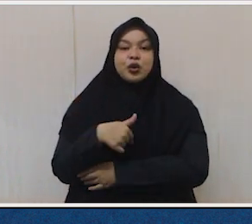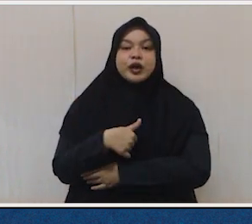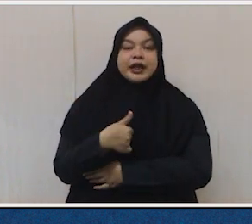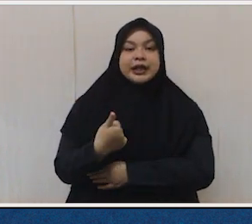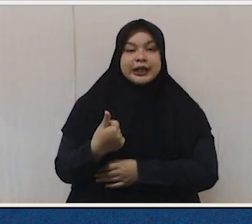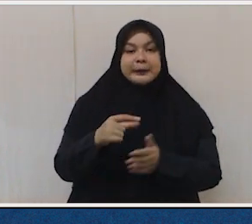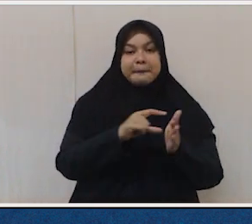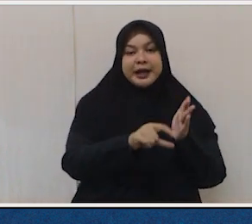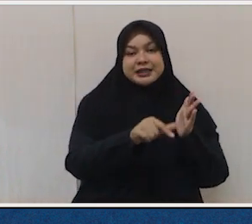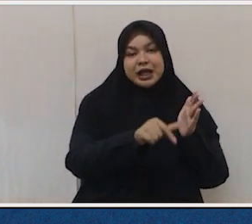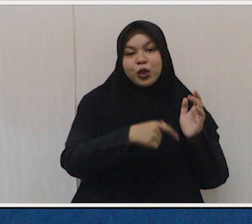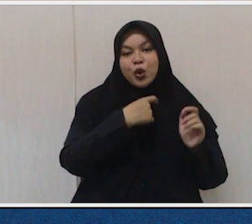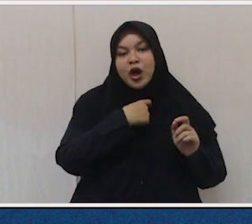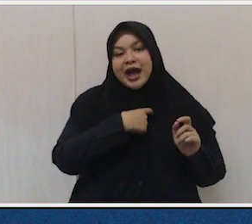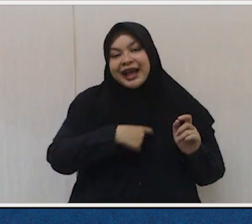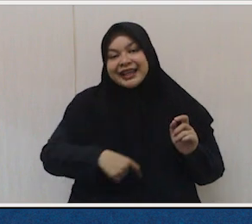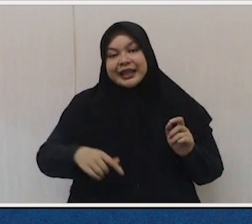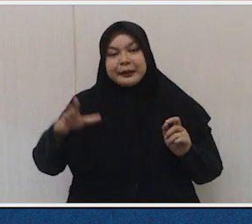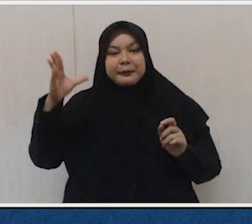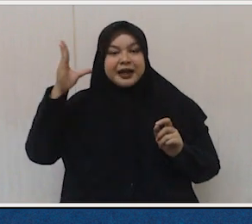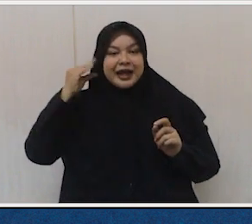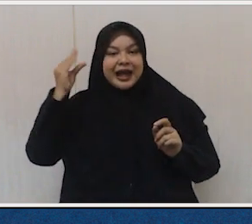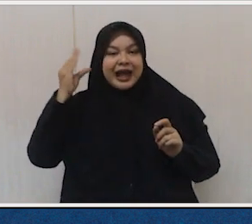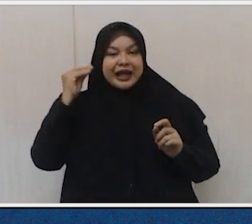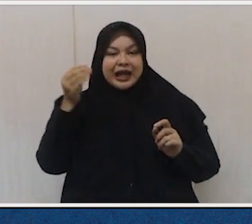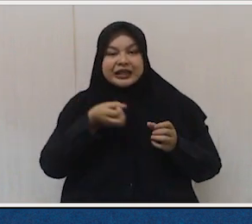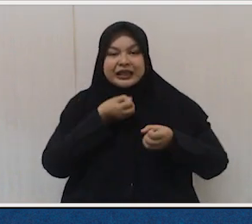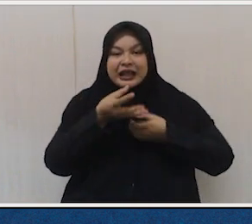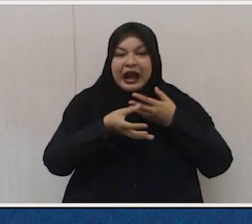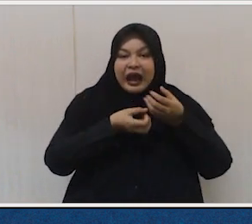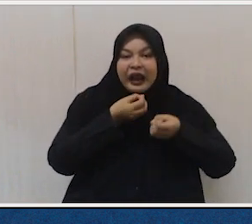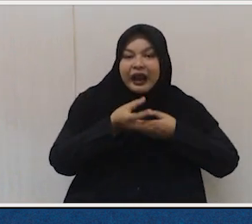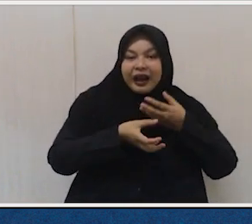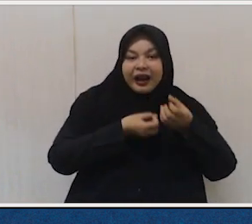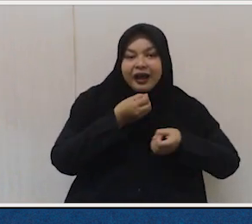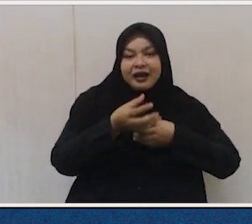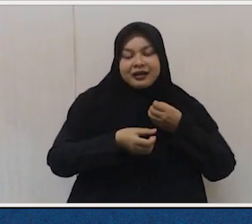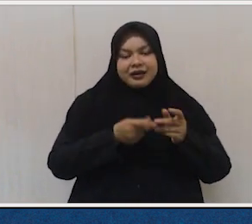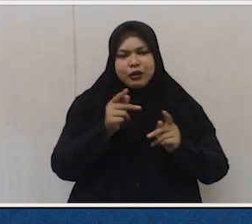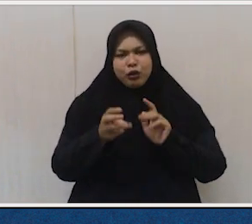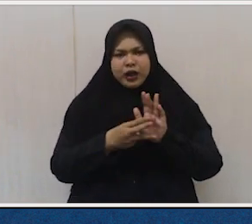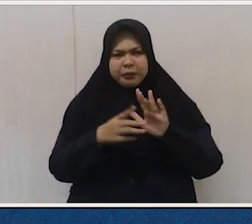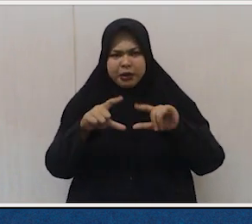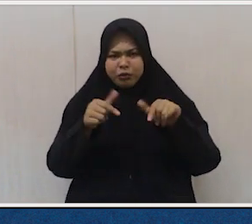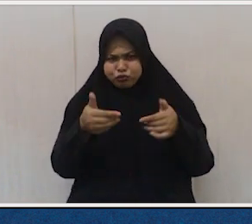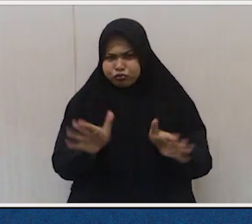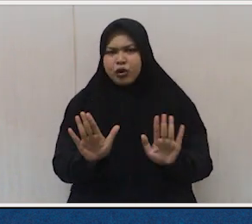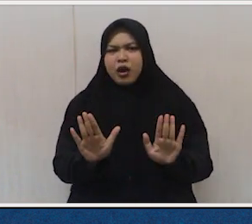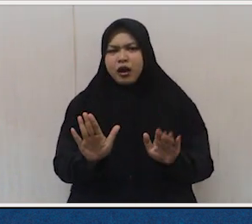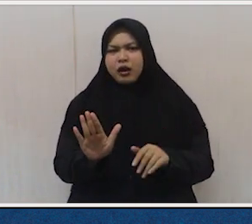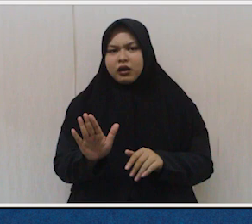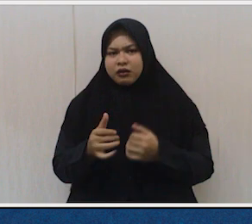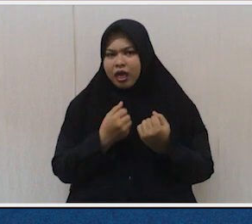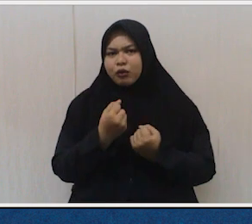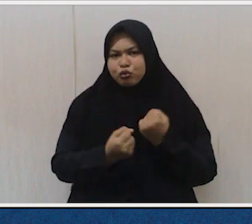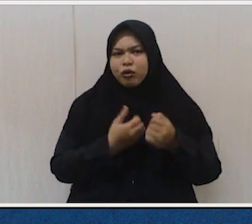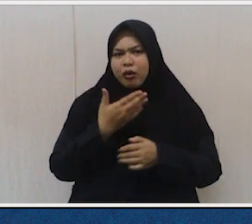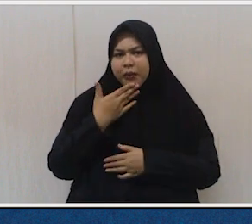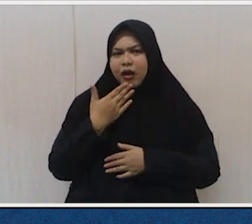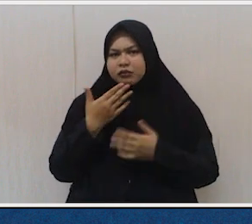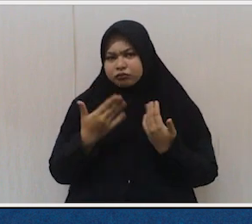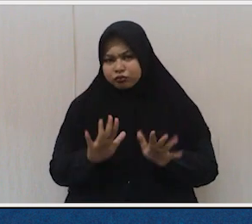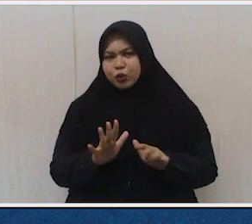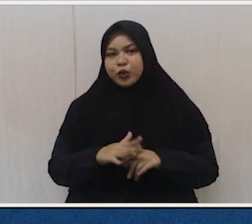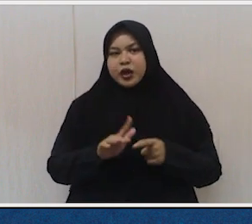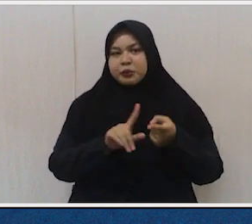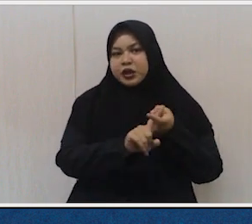waktu itu pas misalnya tuh Hakim Apa mendengarkan keterangan dan lain-lain ya oleh mahkamahung dianggap ya Itu mah udah udah akan dilakukan Dan